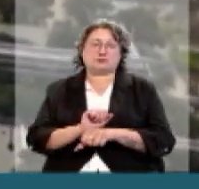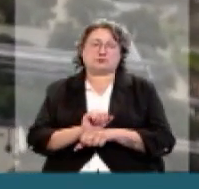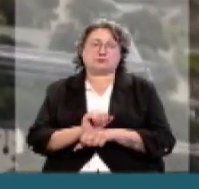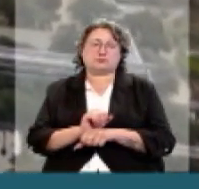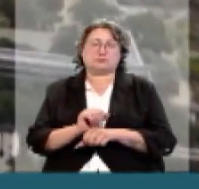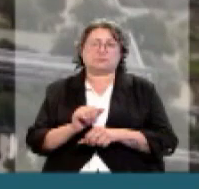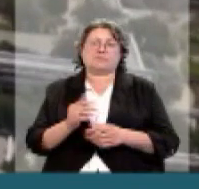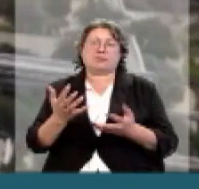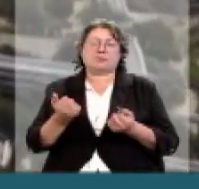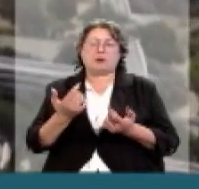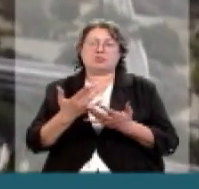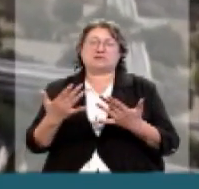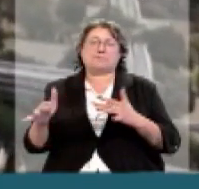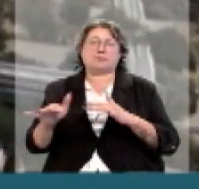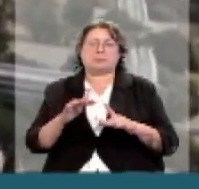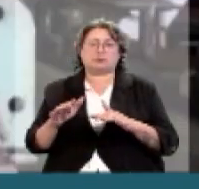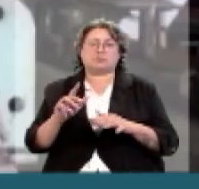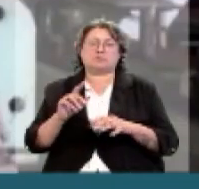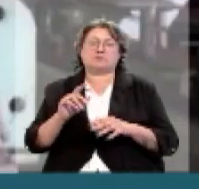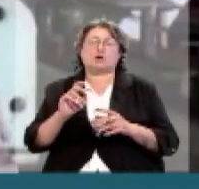жұмыстары жүргізіледі. Энергетика саласында